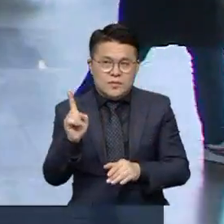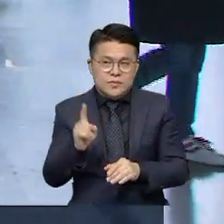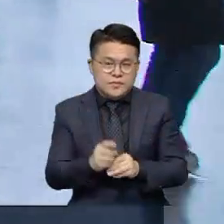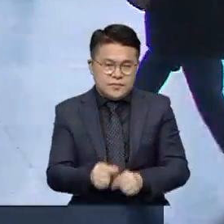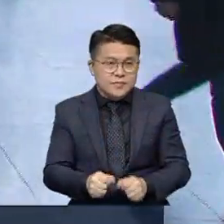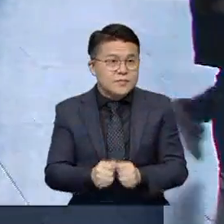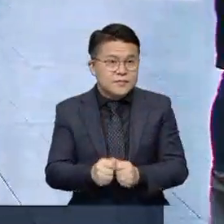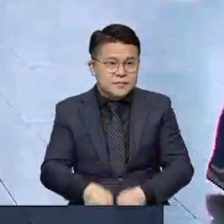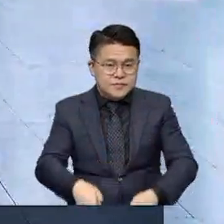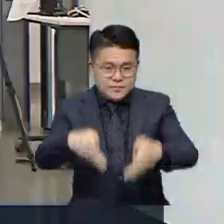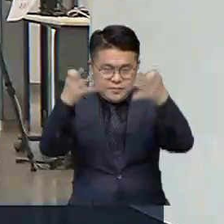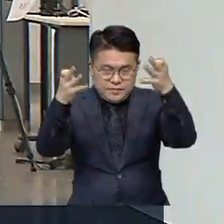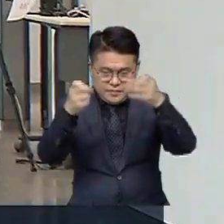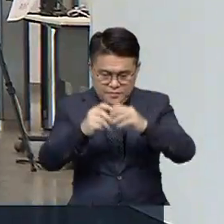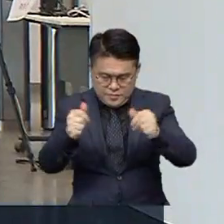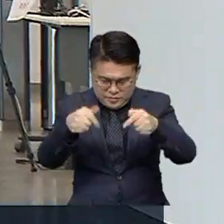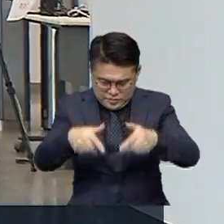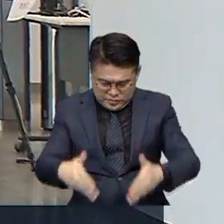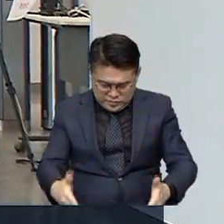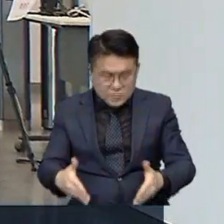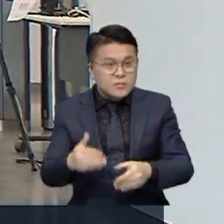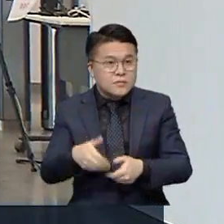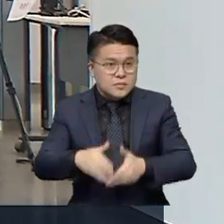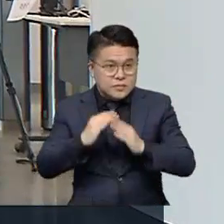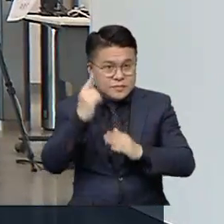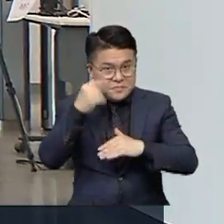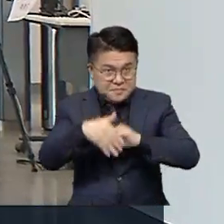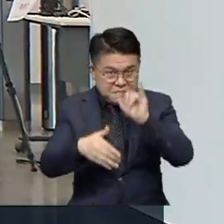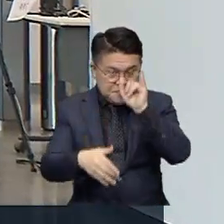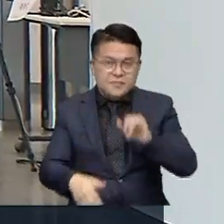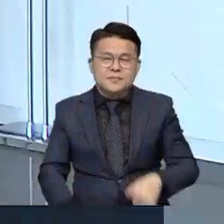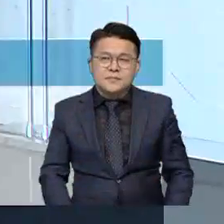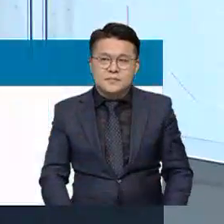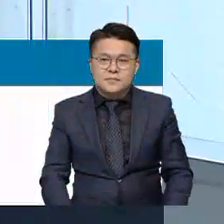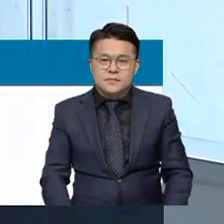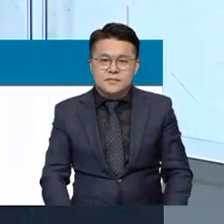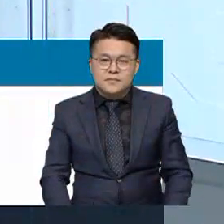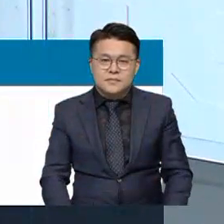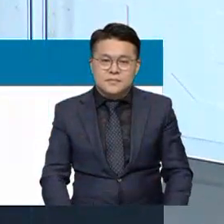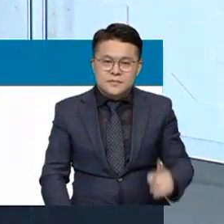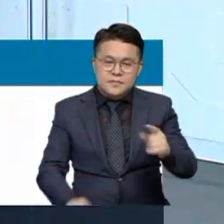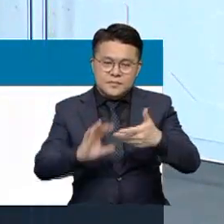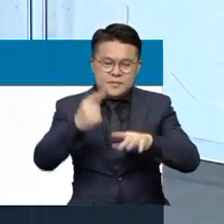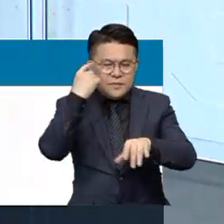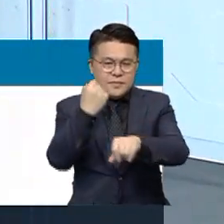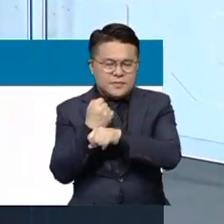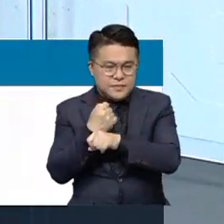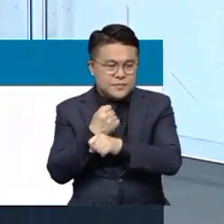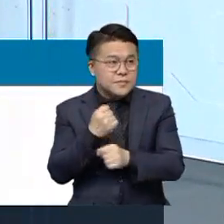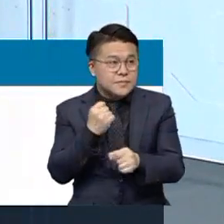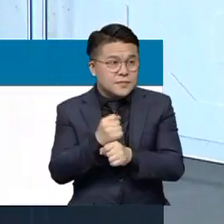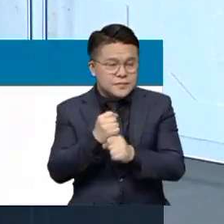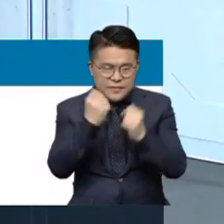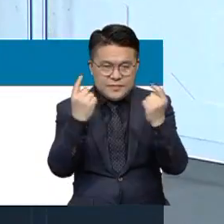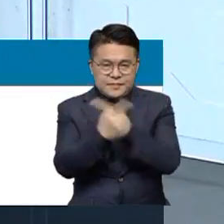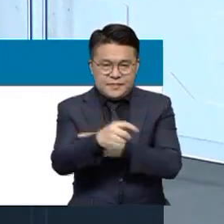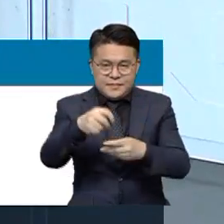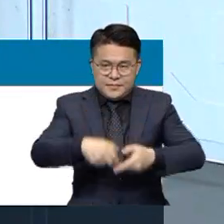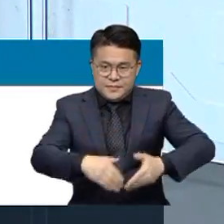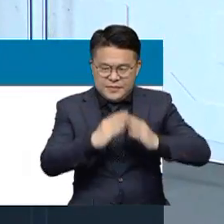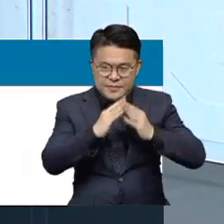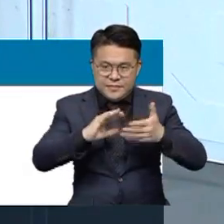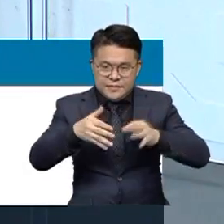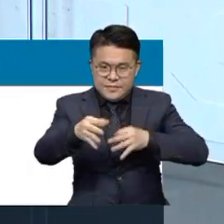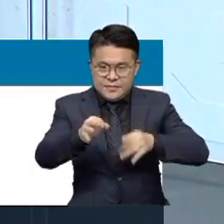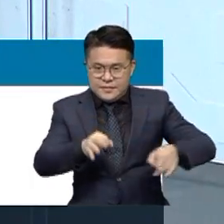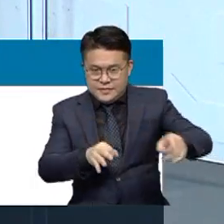14층 지하 9층 규모의 시설을 건립한다는 계획입니다. 글로벌 연구개발 혁신센터를 건립해 세계 시장에서 혁신을